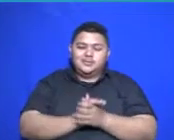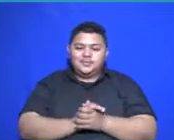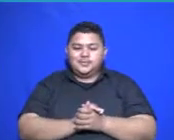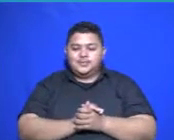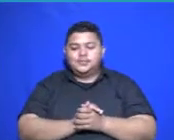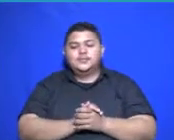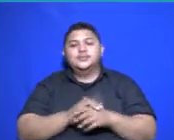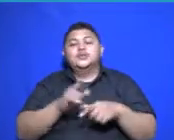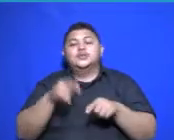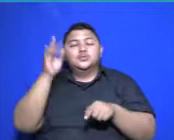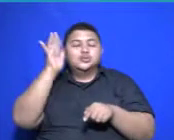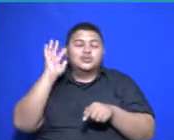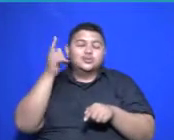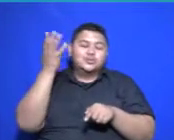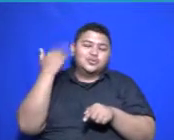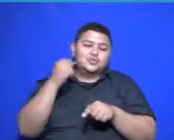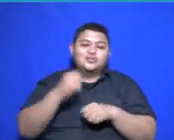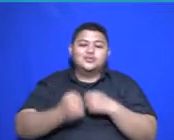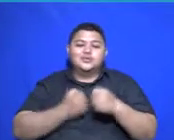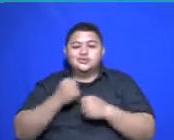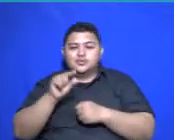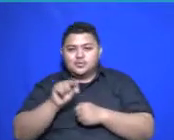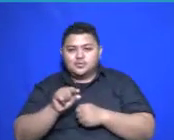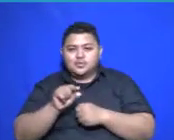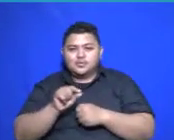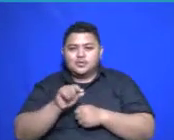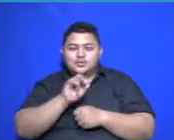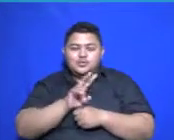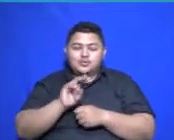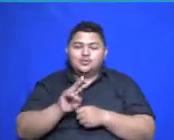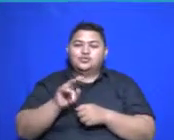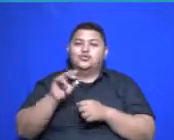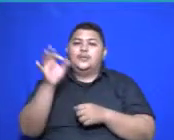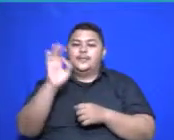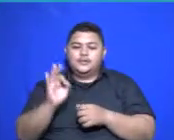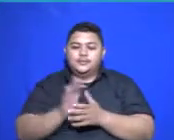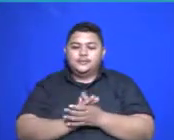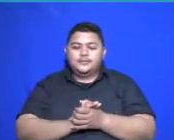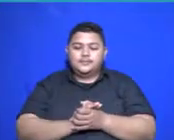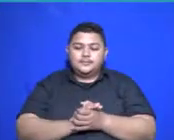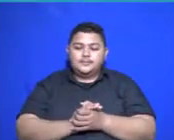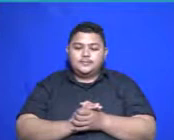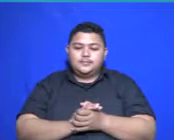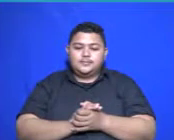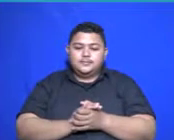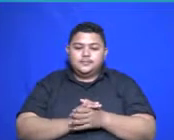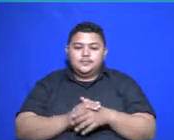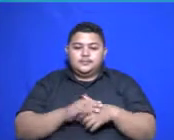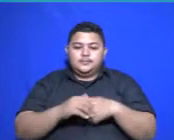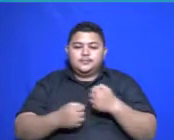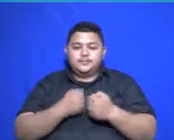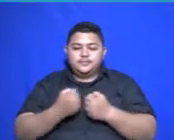pengusaha kecil, kalau pinjam duit bunganya 22%. Kalau pengusaha besar, pinjam